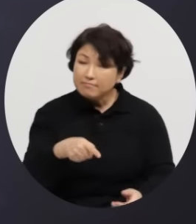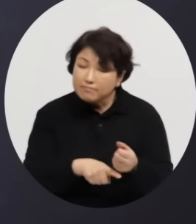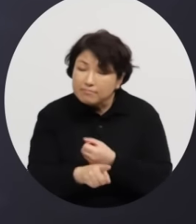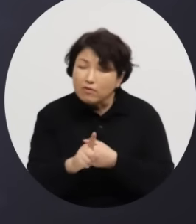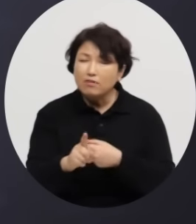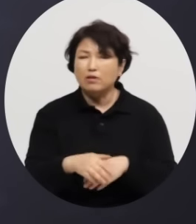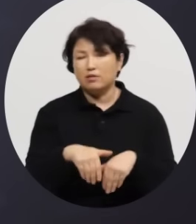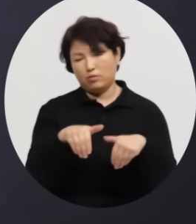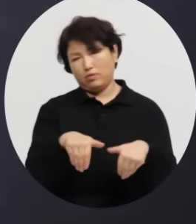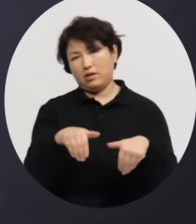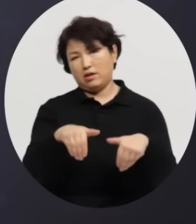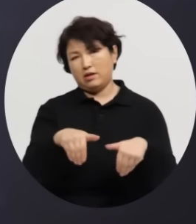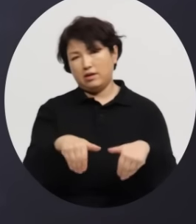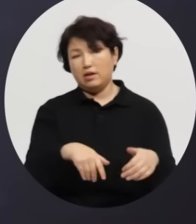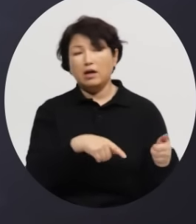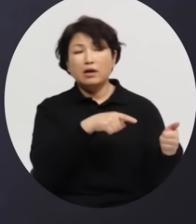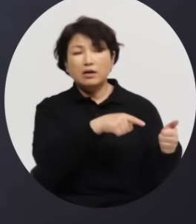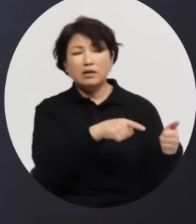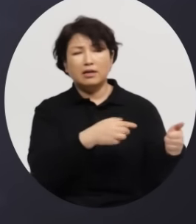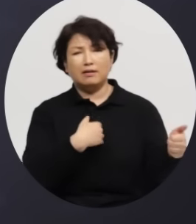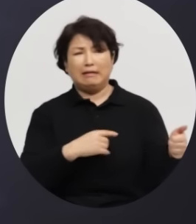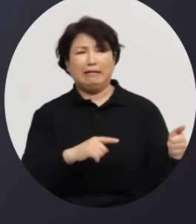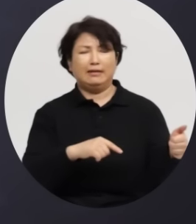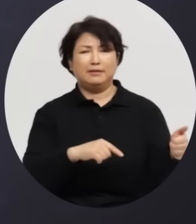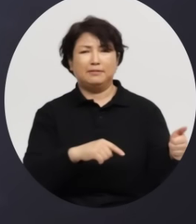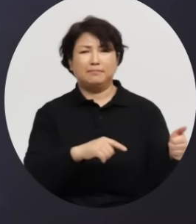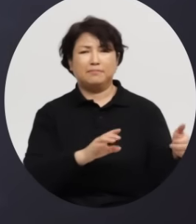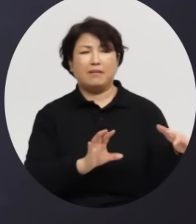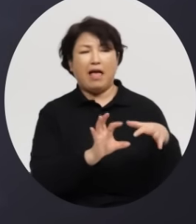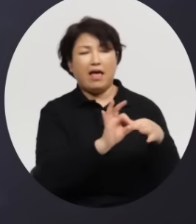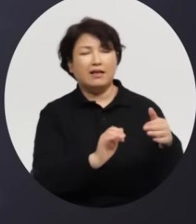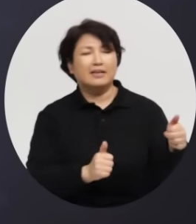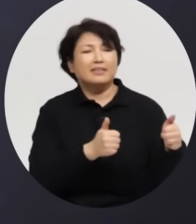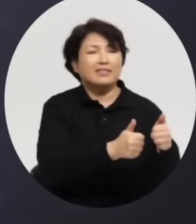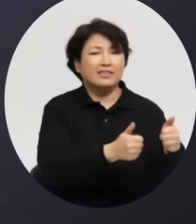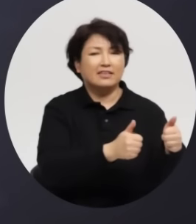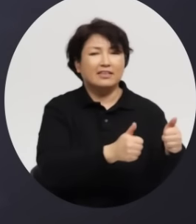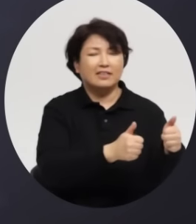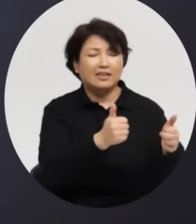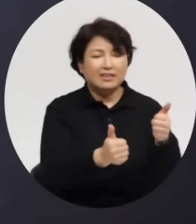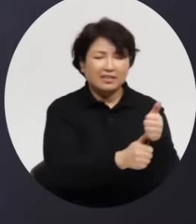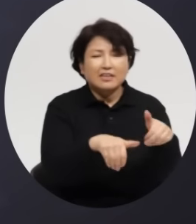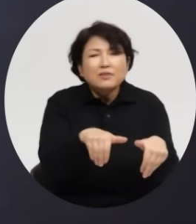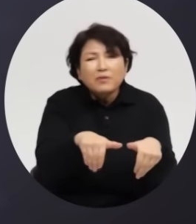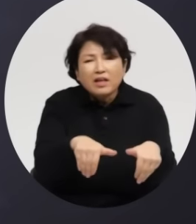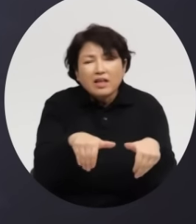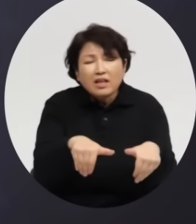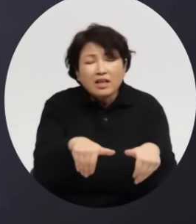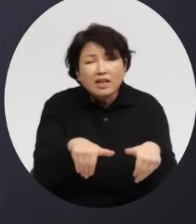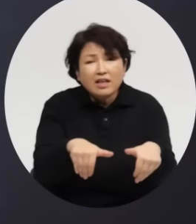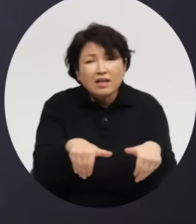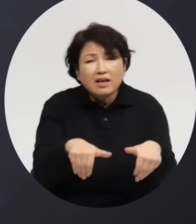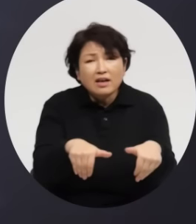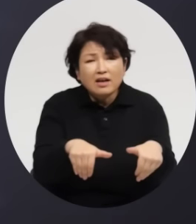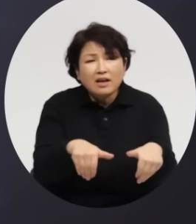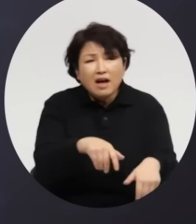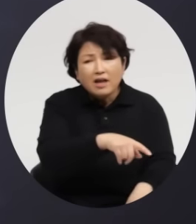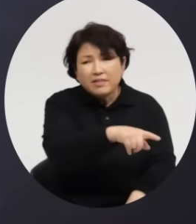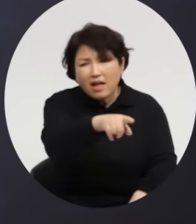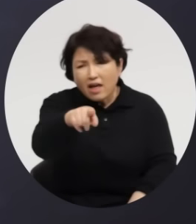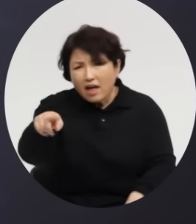내가 노예다. 내가 그 사람의 노예다. 또는 내가 바깥에 있는 존재들의 노예다.